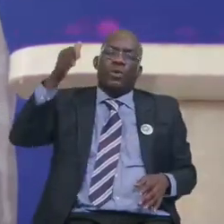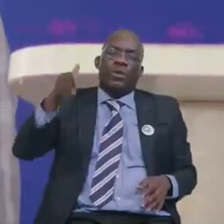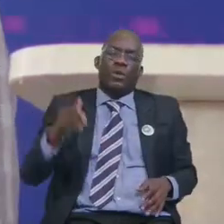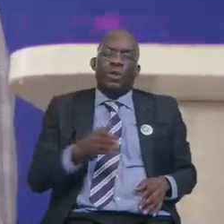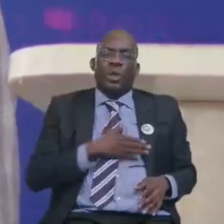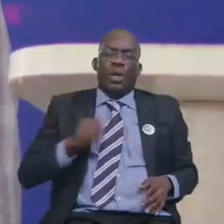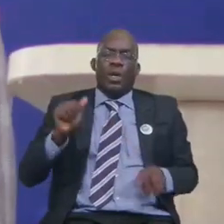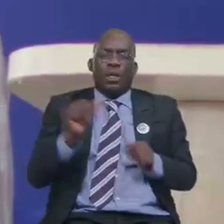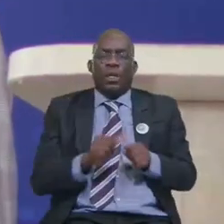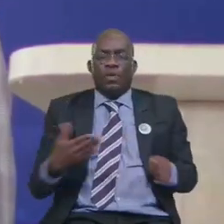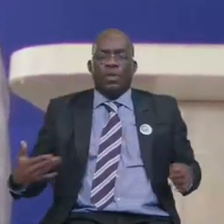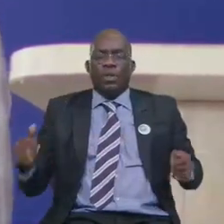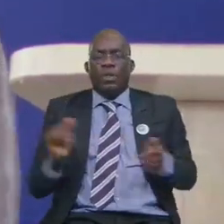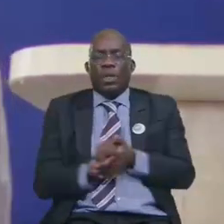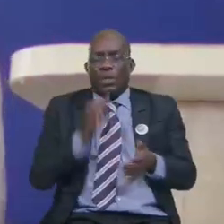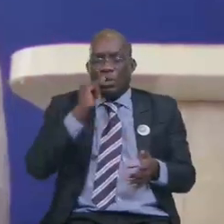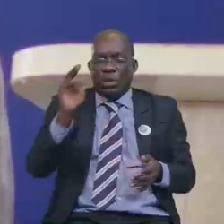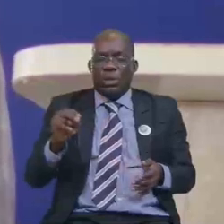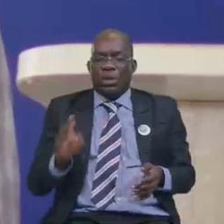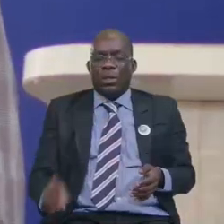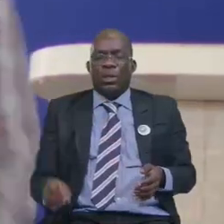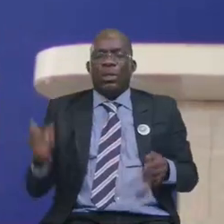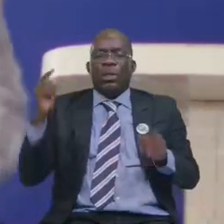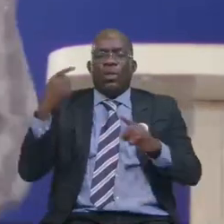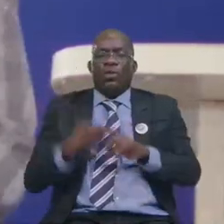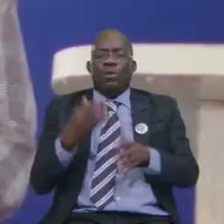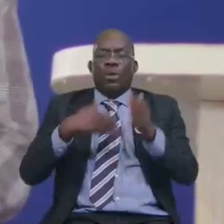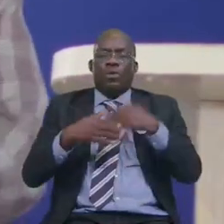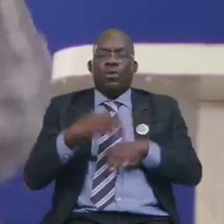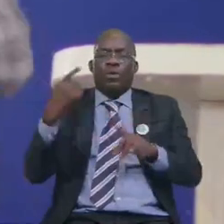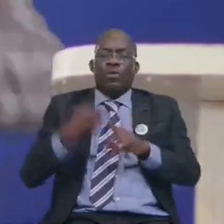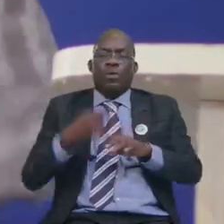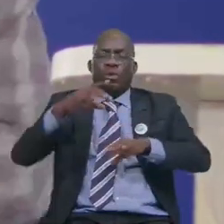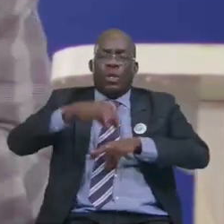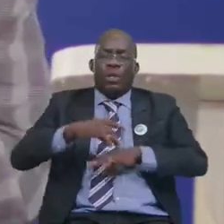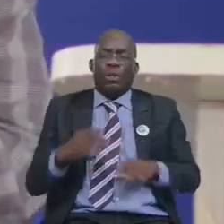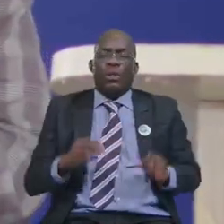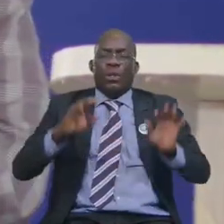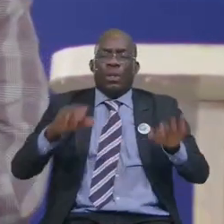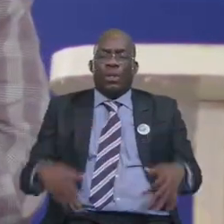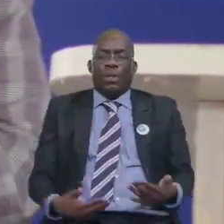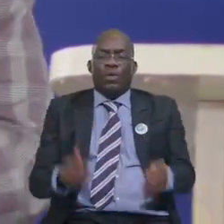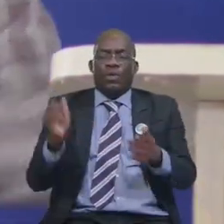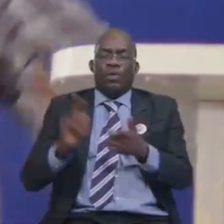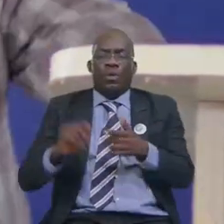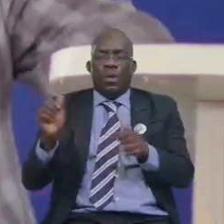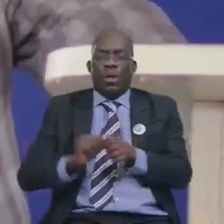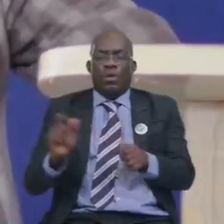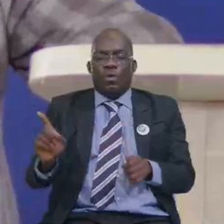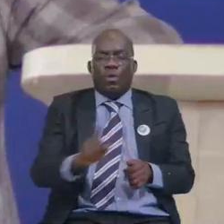et tous ceux qui est nécessaire du ciel de la terre accorde et à chacun